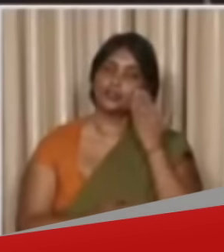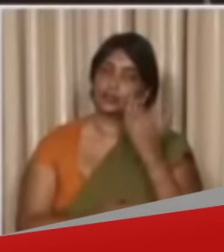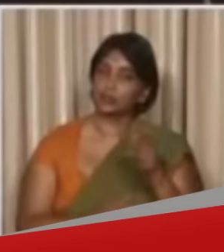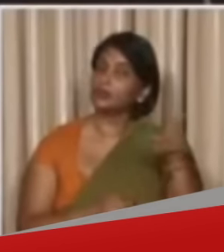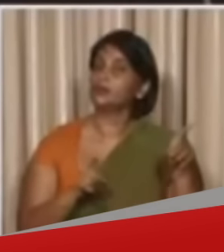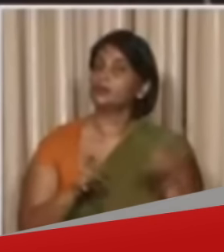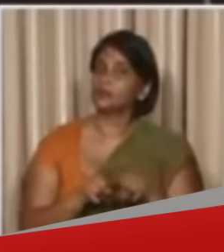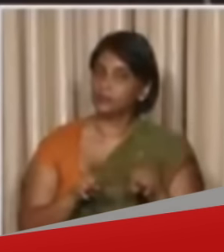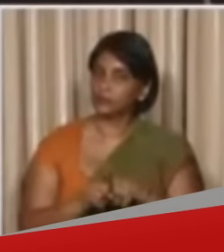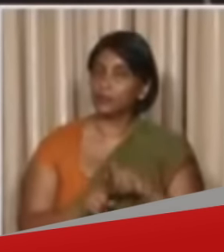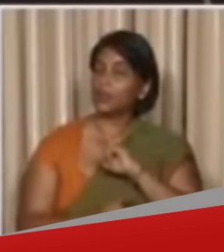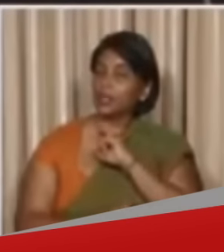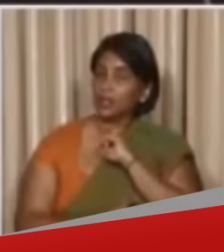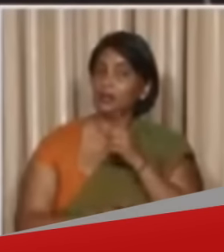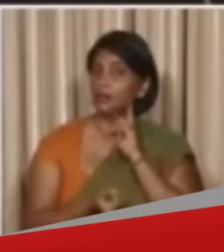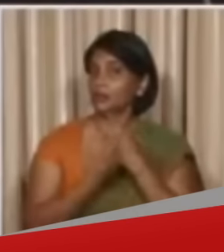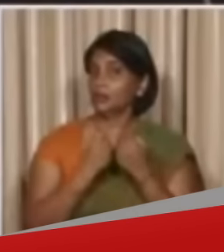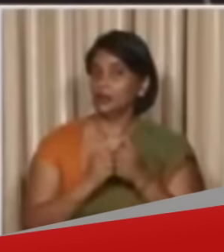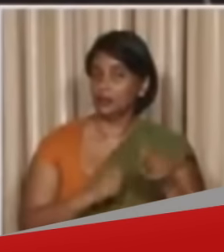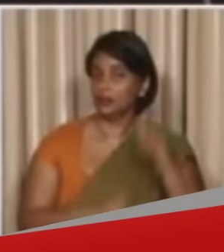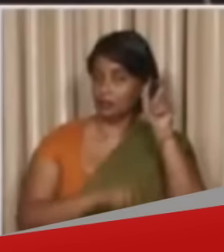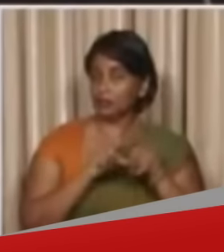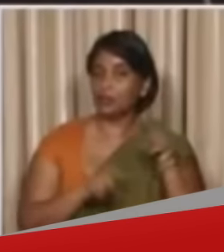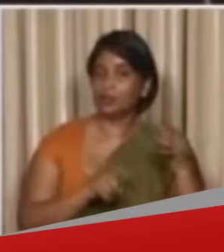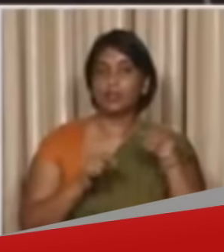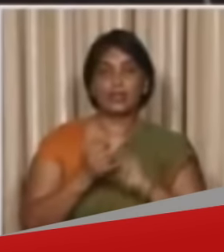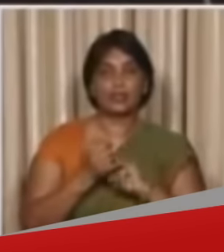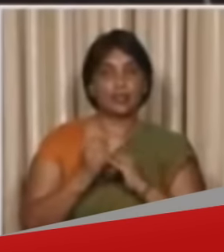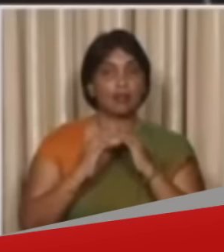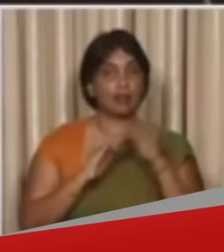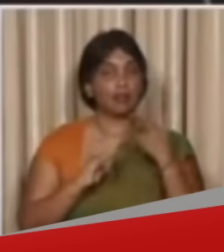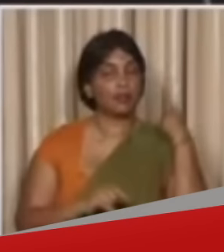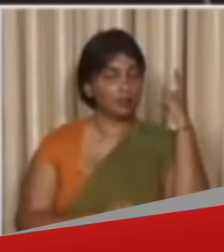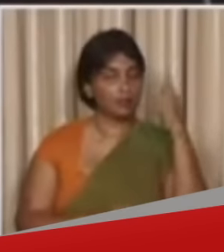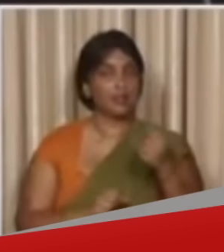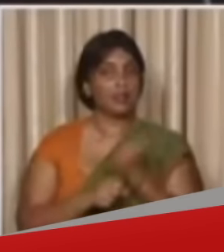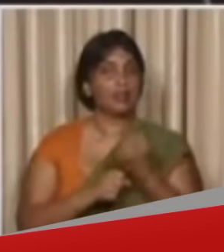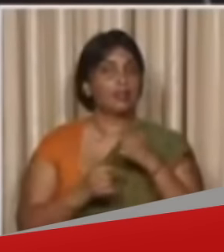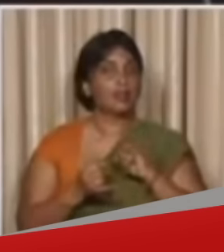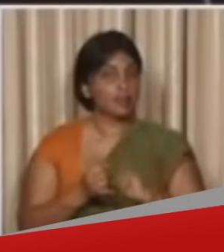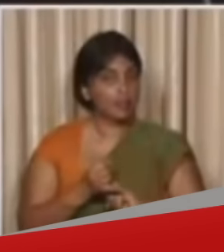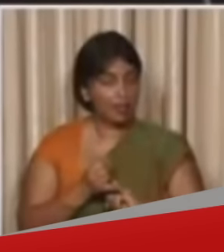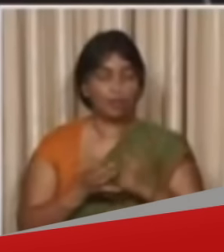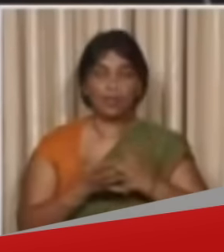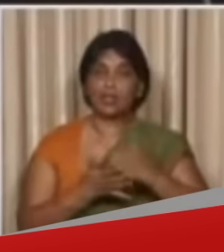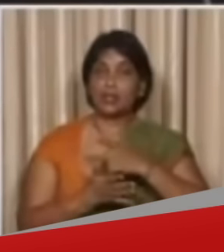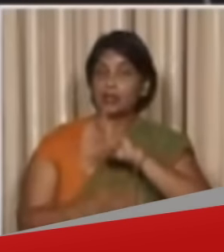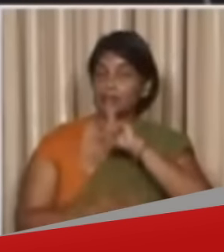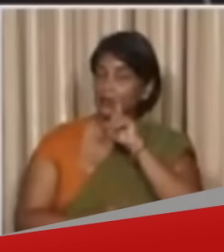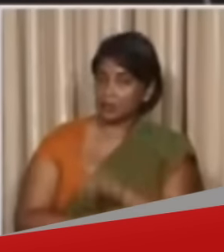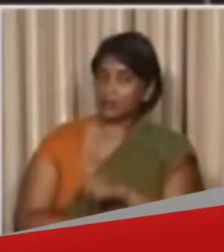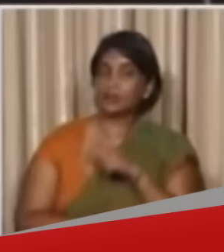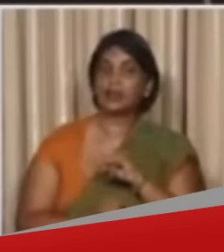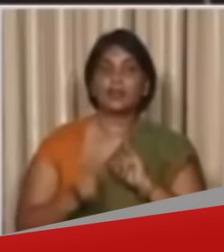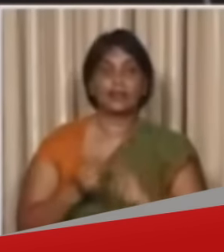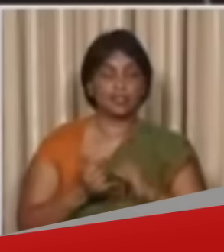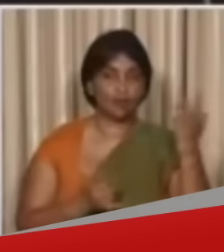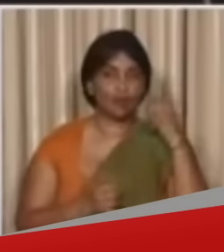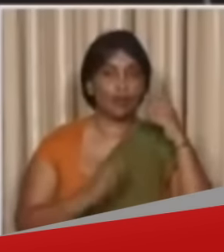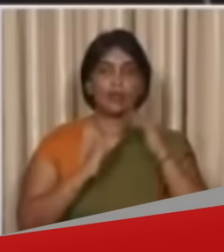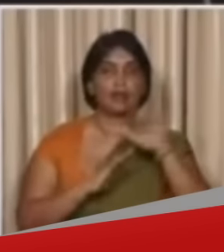වගේම කෑගල්ලේ මේ පරීක්ෂණ කරන නිලධාරීන් යනවා සහරාන් ඉන්න ගමට ග්‍රාම නිලධාරීවරයා වාර්තා කරනවා සහරාන් ගමේ